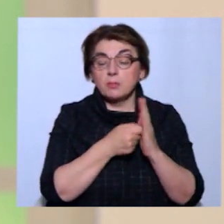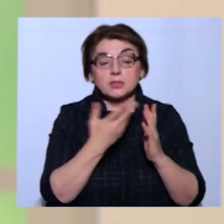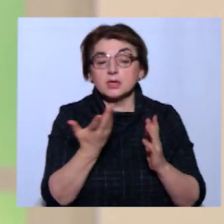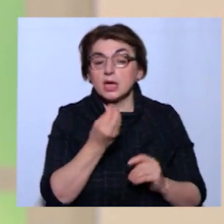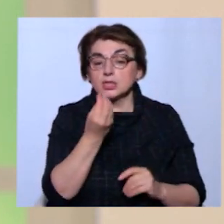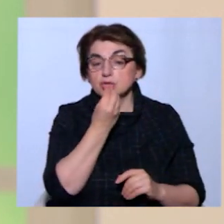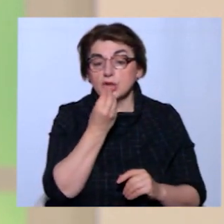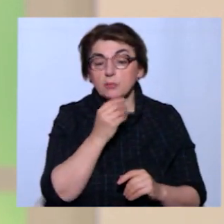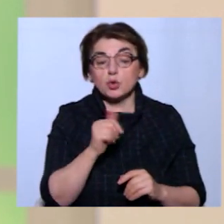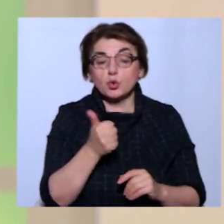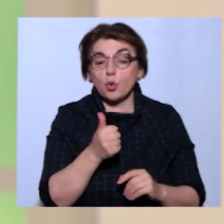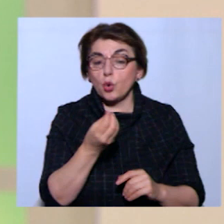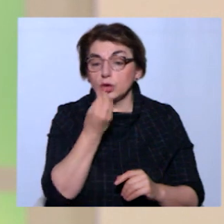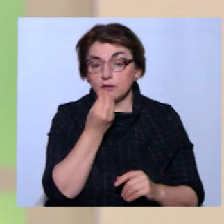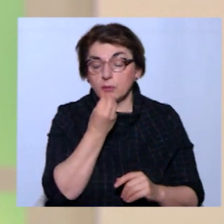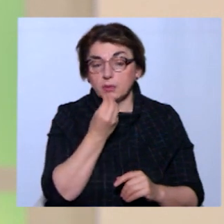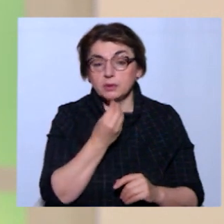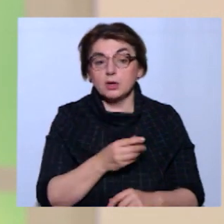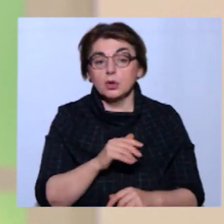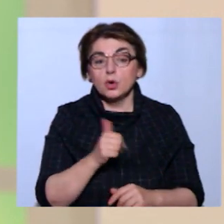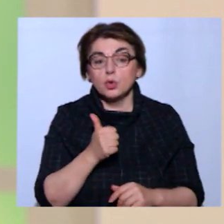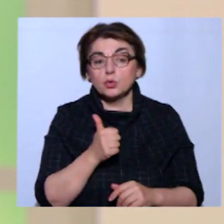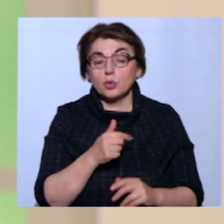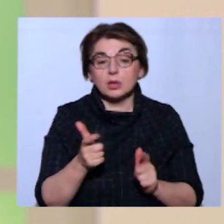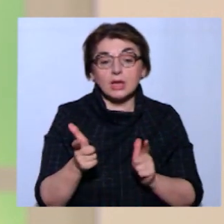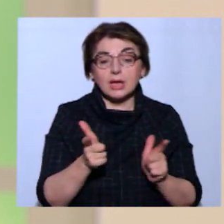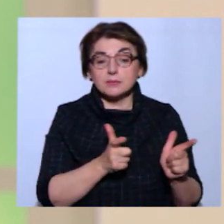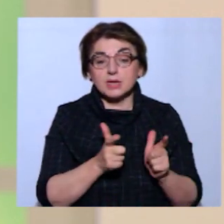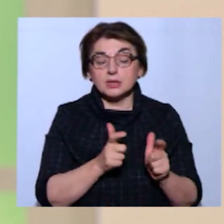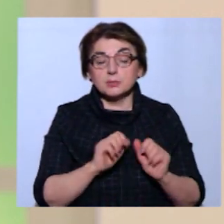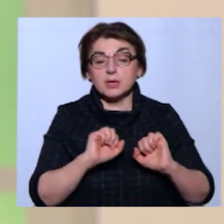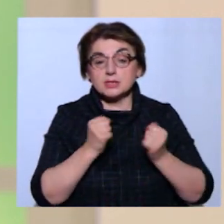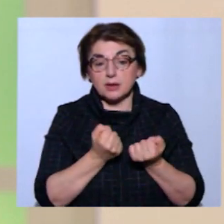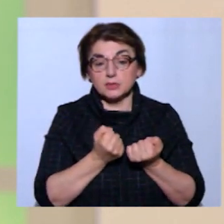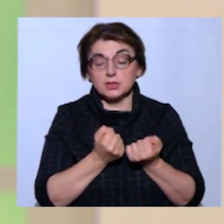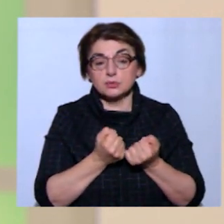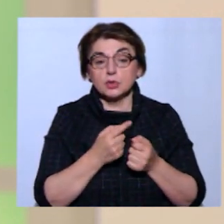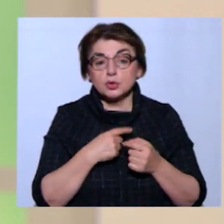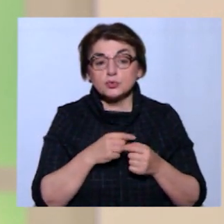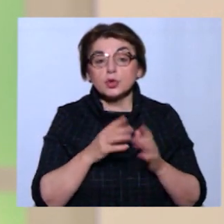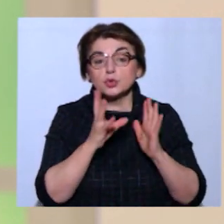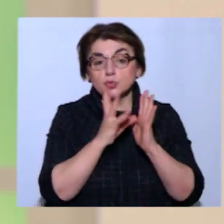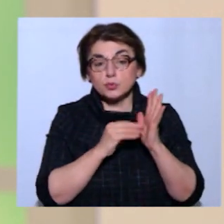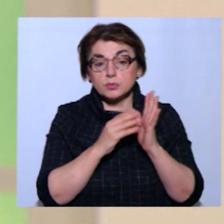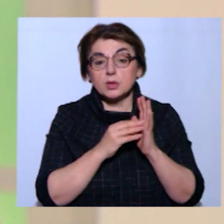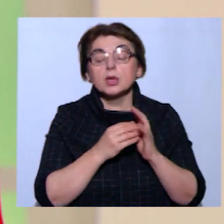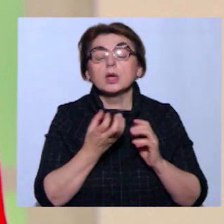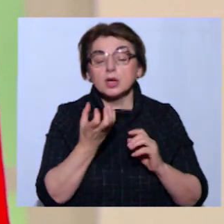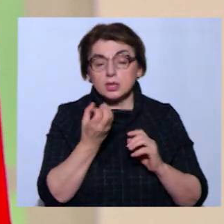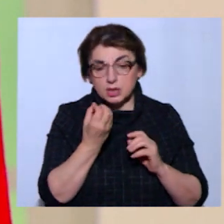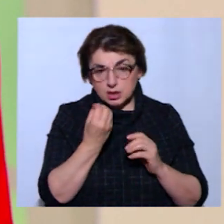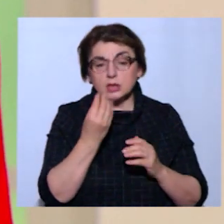ეკვებებიან ისინი, როგორ იკვებებიან ისინი და როგორ ემზადებიან ზამთრისთვის. ჩვენ ძუძუმწოვრებზე საუბარს